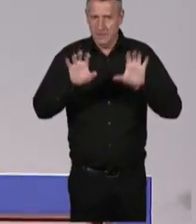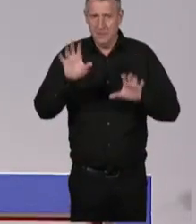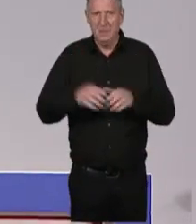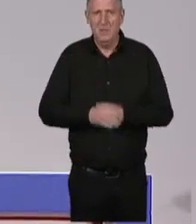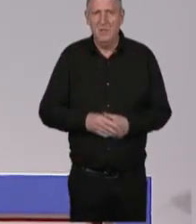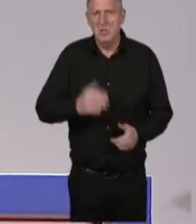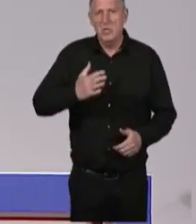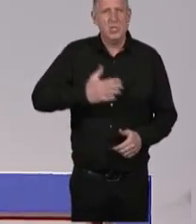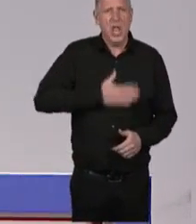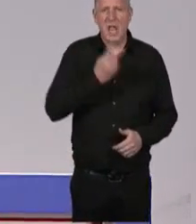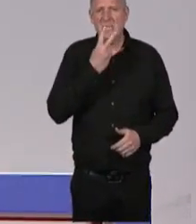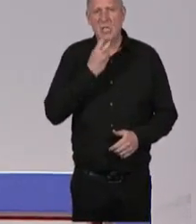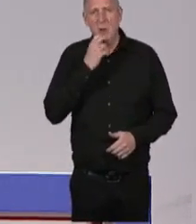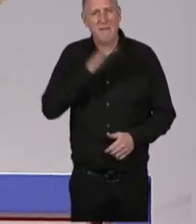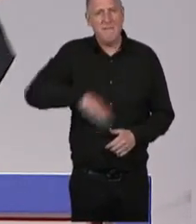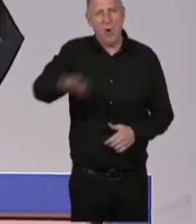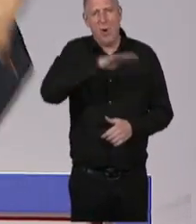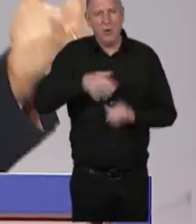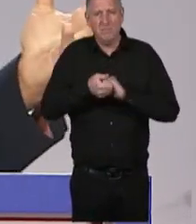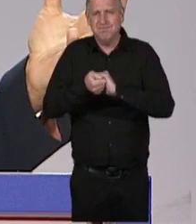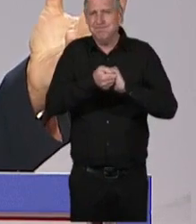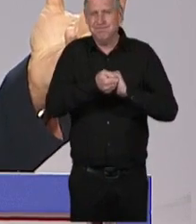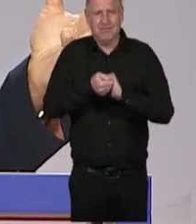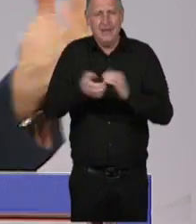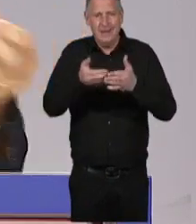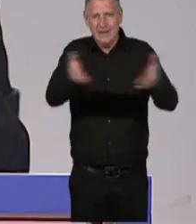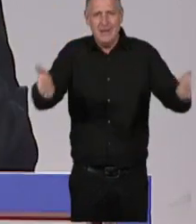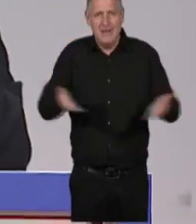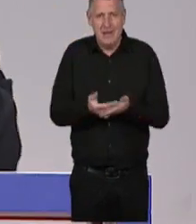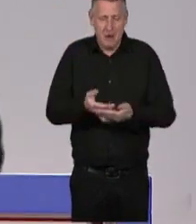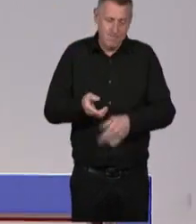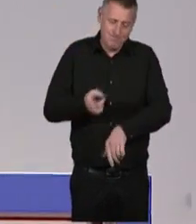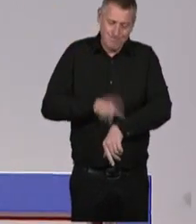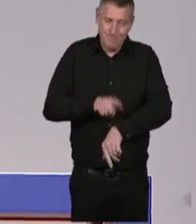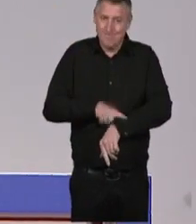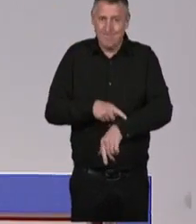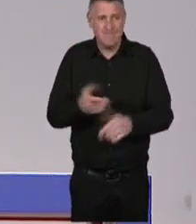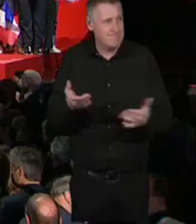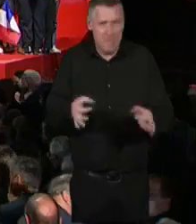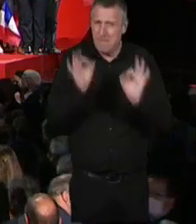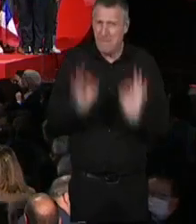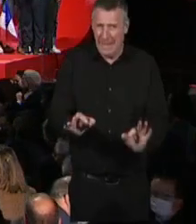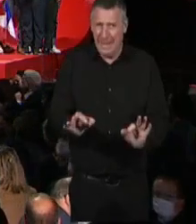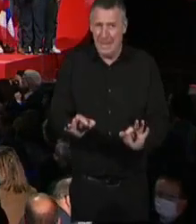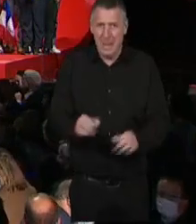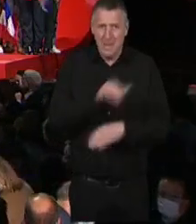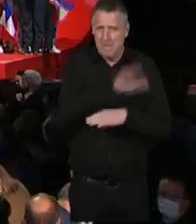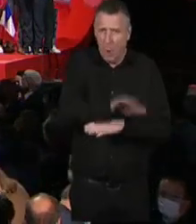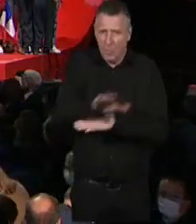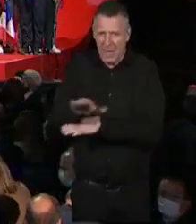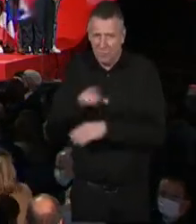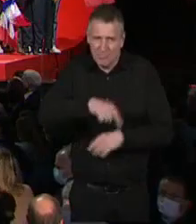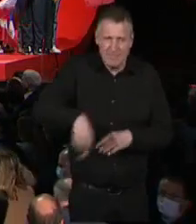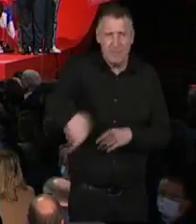Mes chers compatriotes, il est temps. Il est temps de vous protéger. Il est temps de